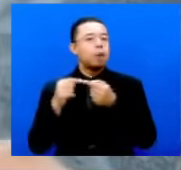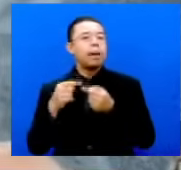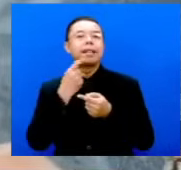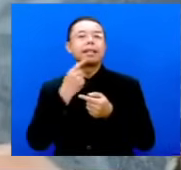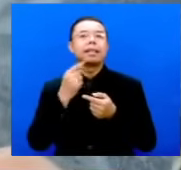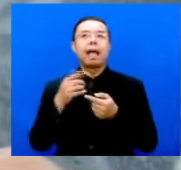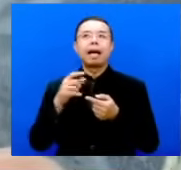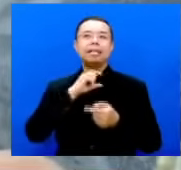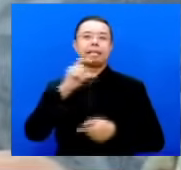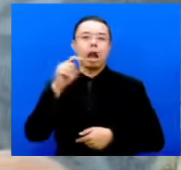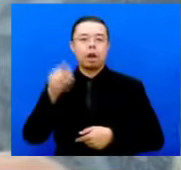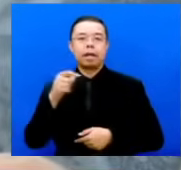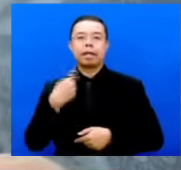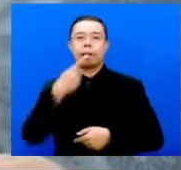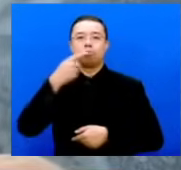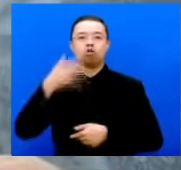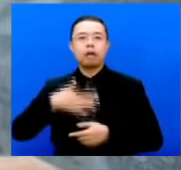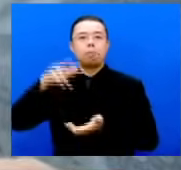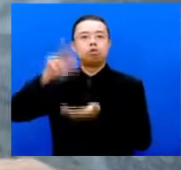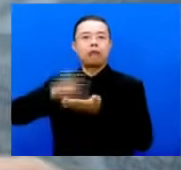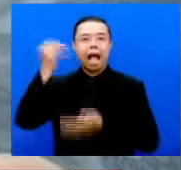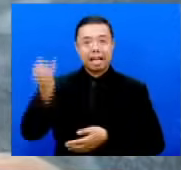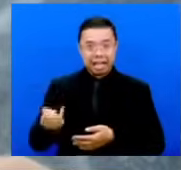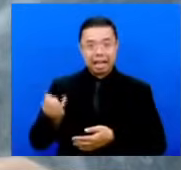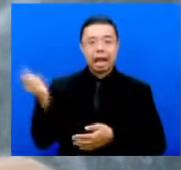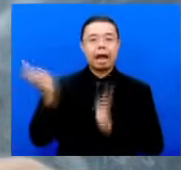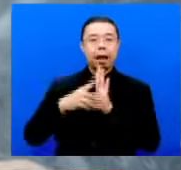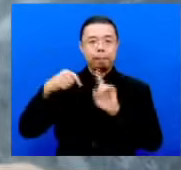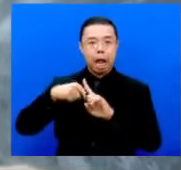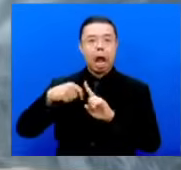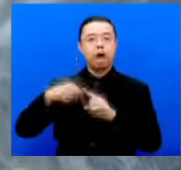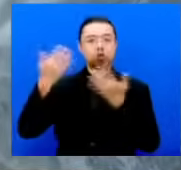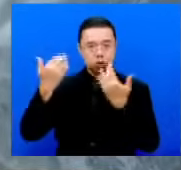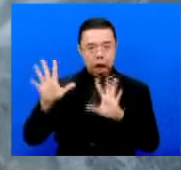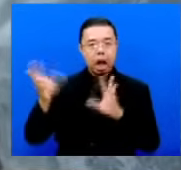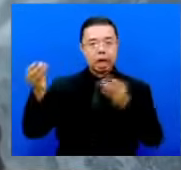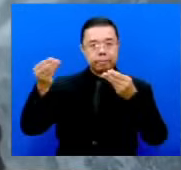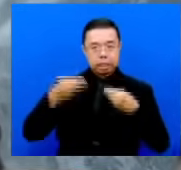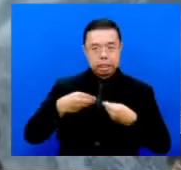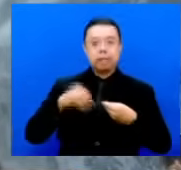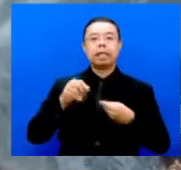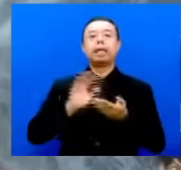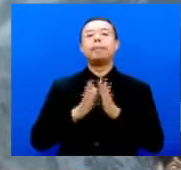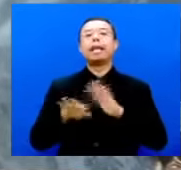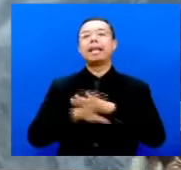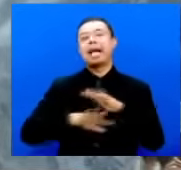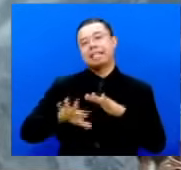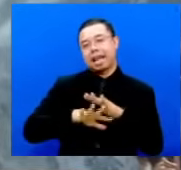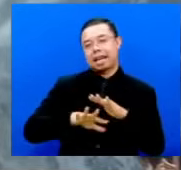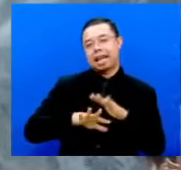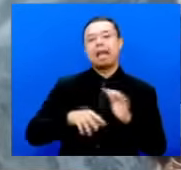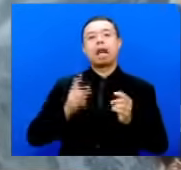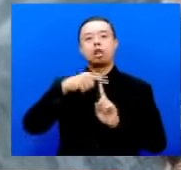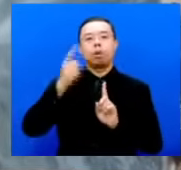pencalonan ini kita mempunyai putusan terakhir dari Mahkamah Konstitusi maka itu yang menjadi rujukan dan memang